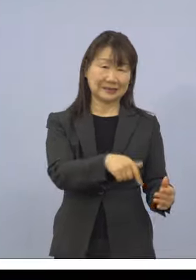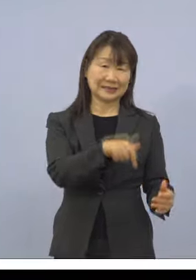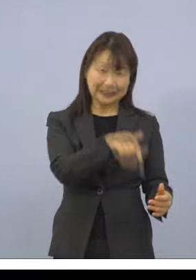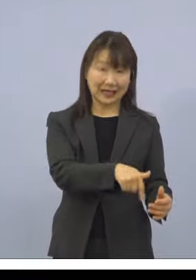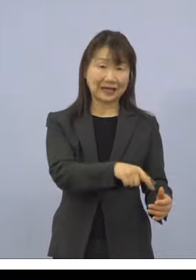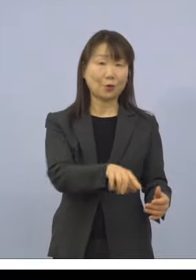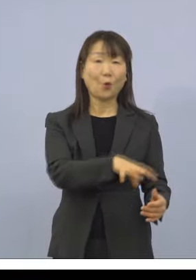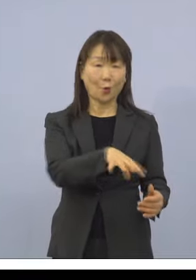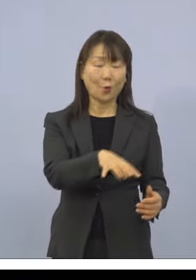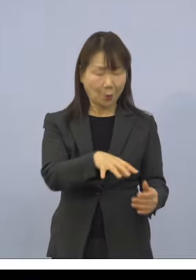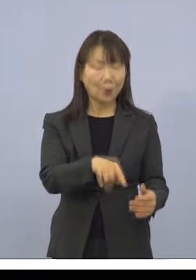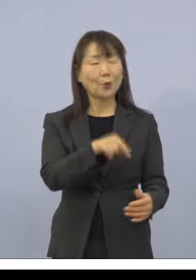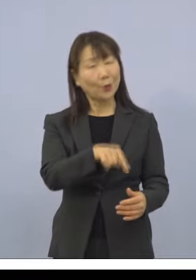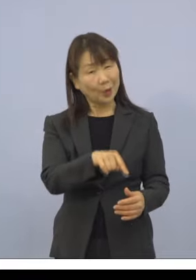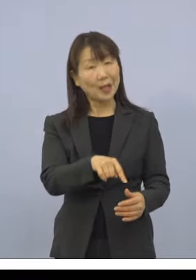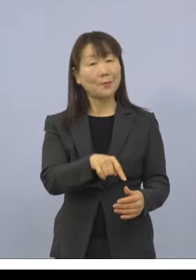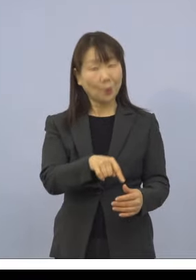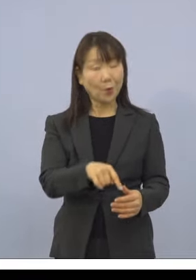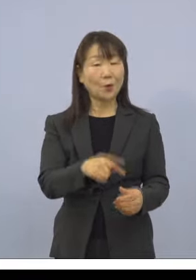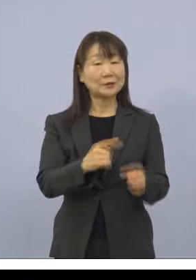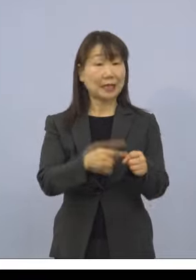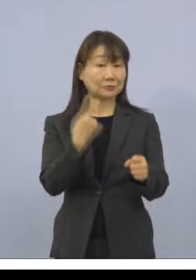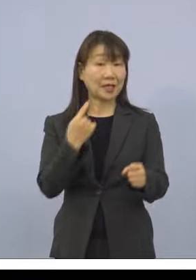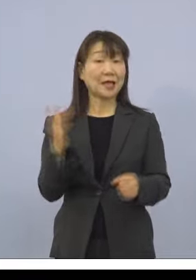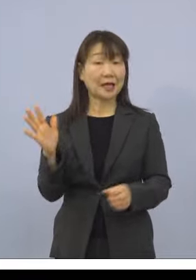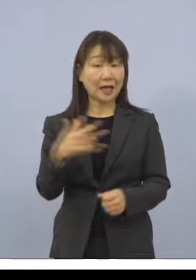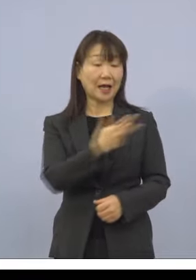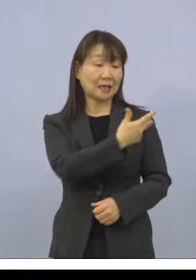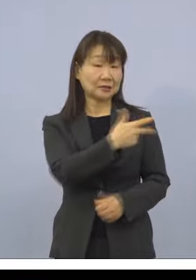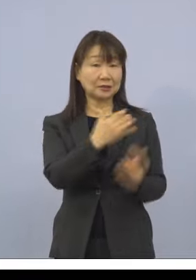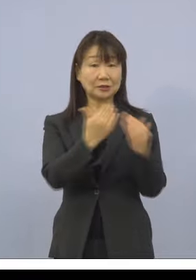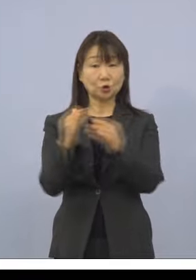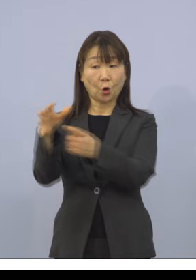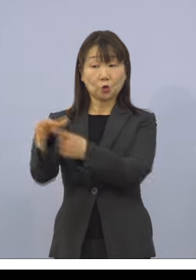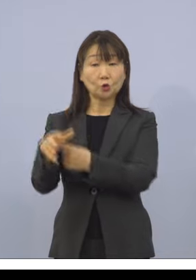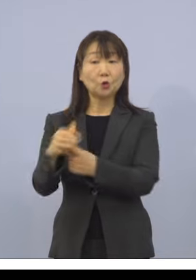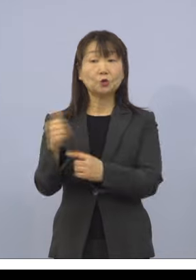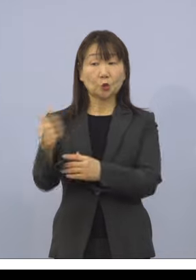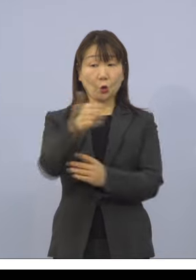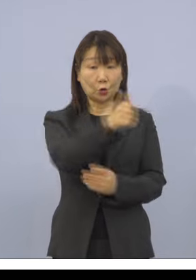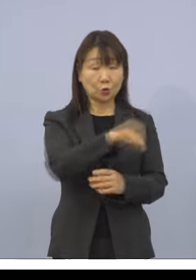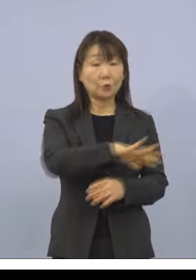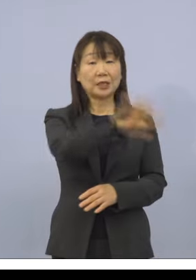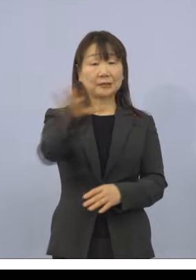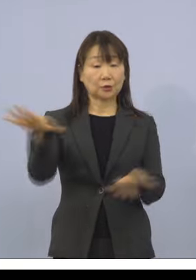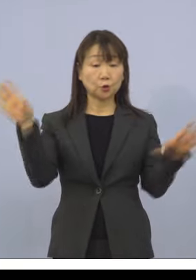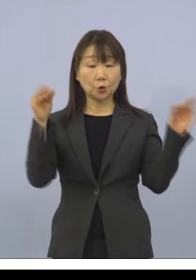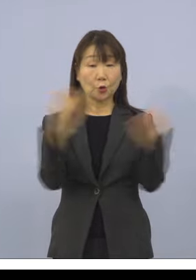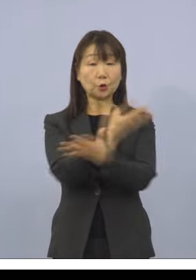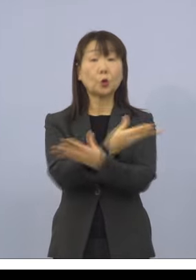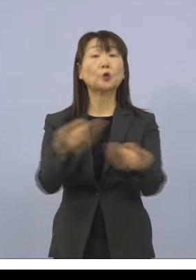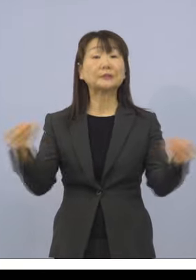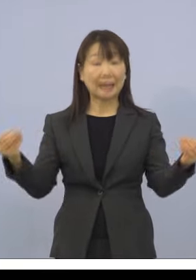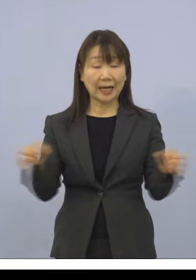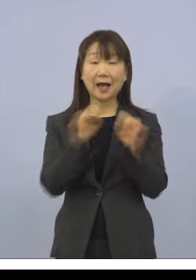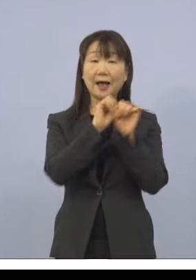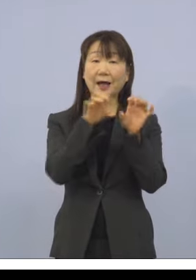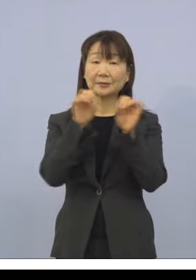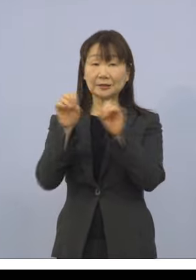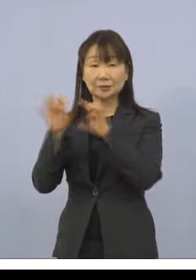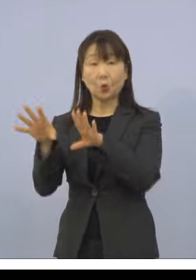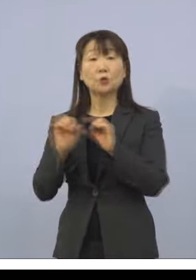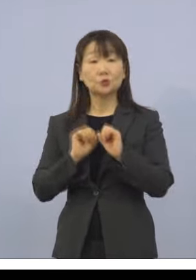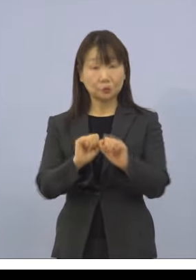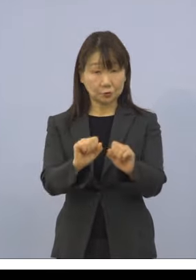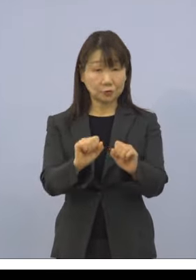ても、もう昨年から市町村長の皆様方ともですね、情報共有しながら発信をしていくと、